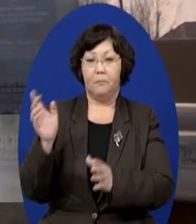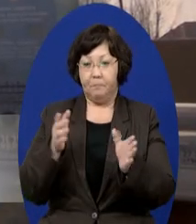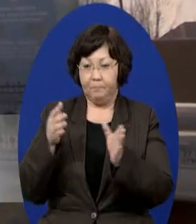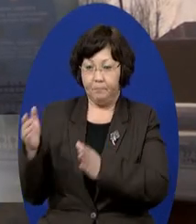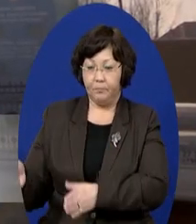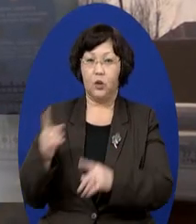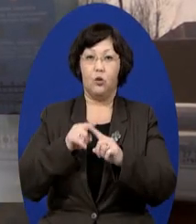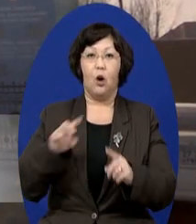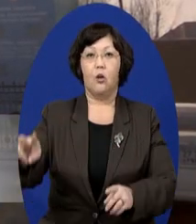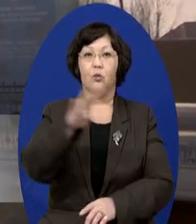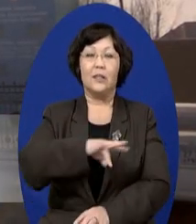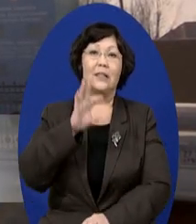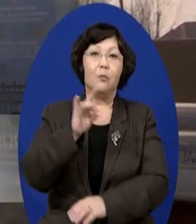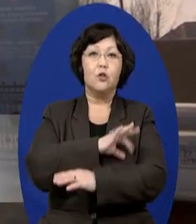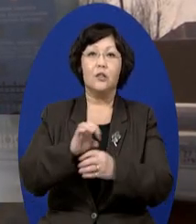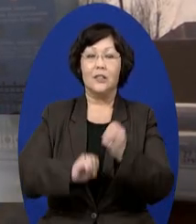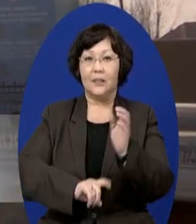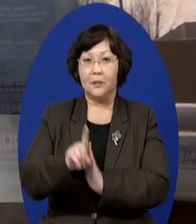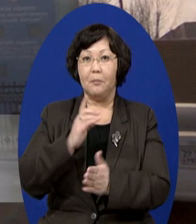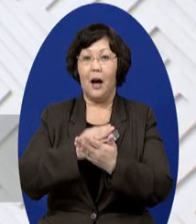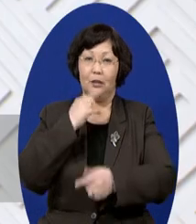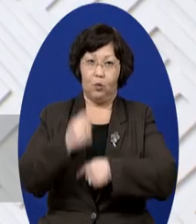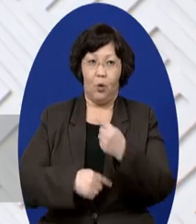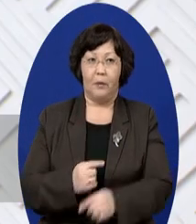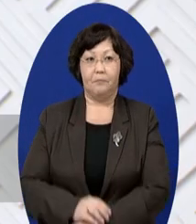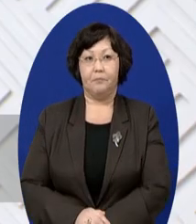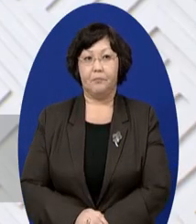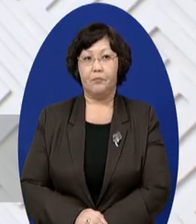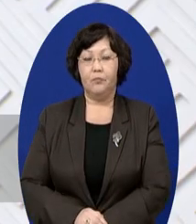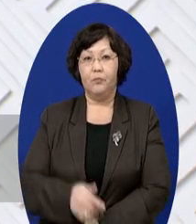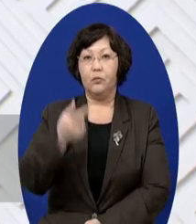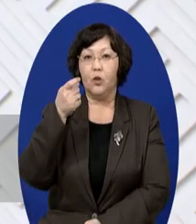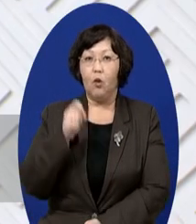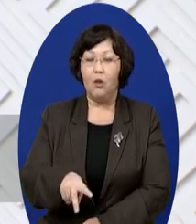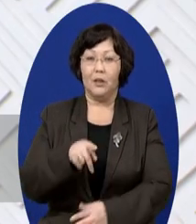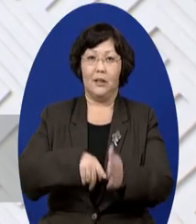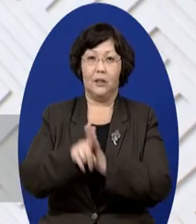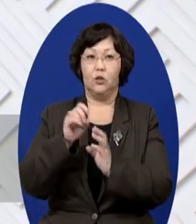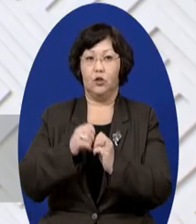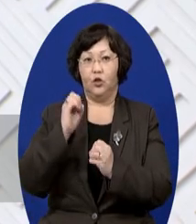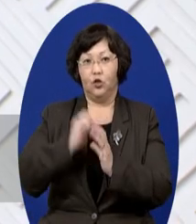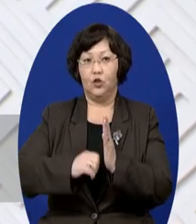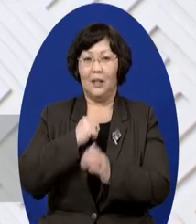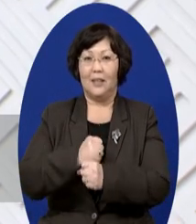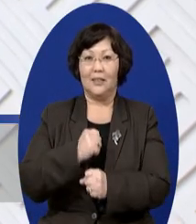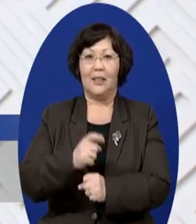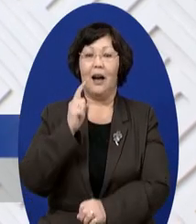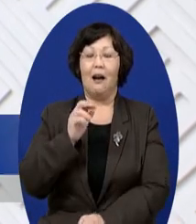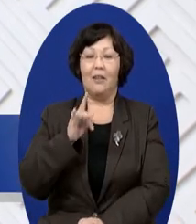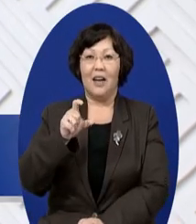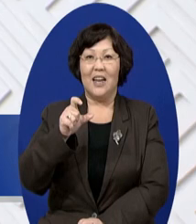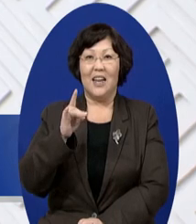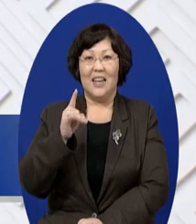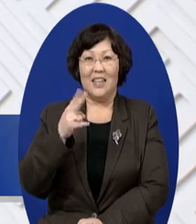байгааг эрчим хүчний яамны газрын дарга ярьлаа. Энэ жилийн одоо гол эхлэх ажлууд бол энэ хавар бол Эрдэн бөрөнгийн